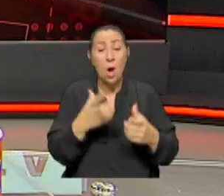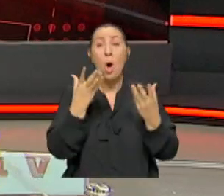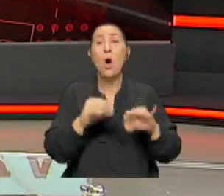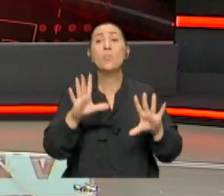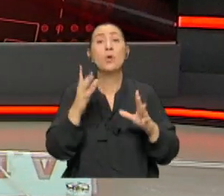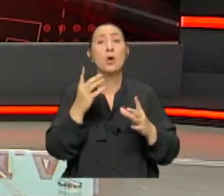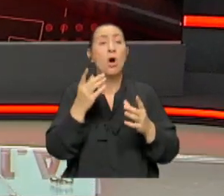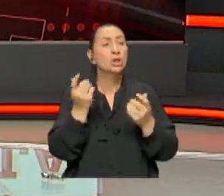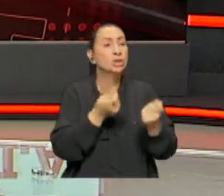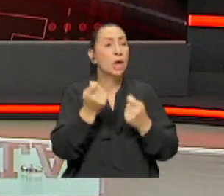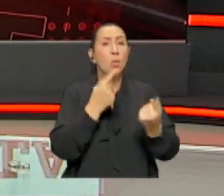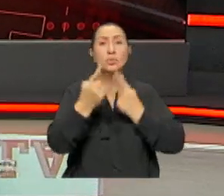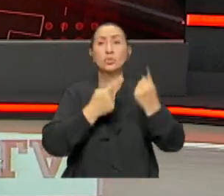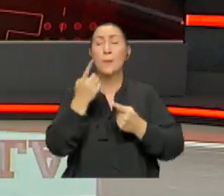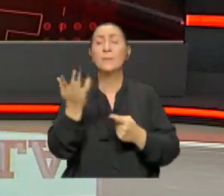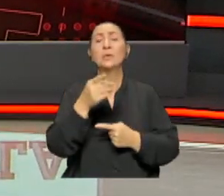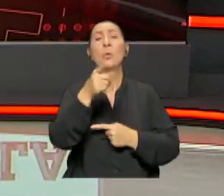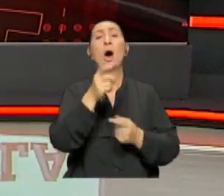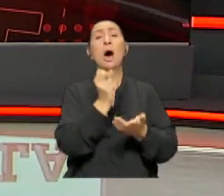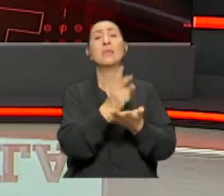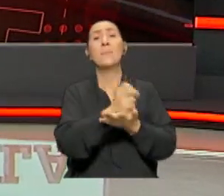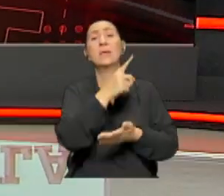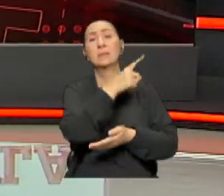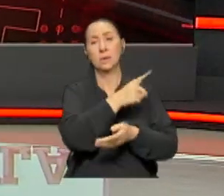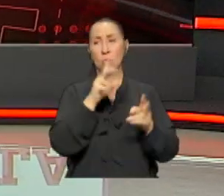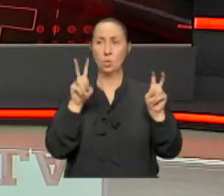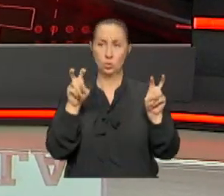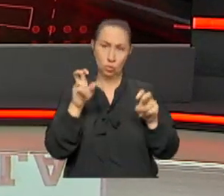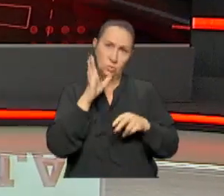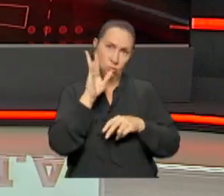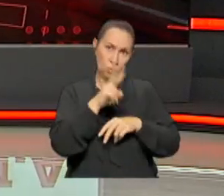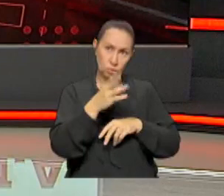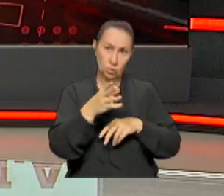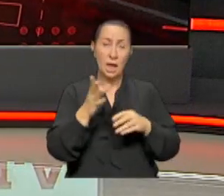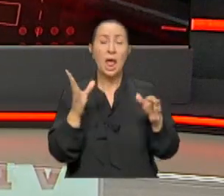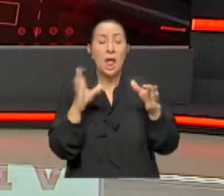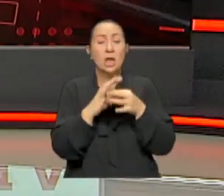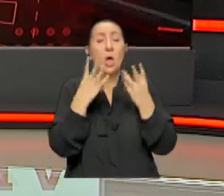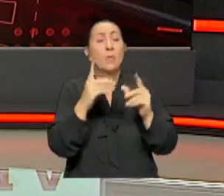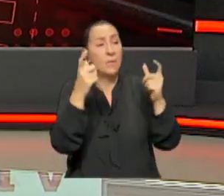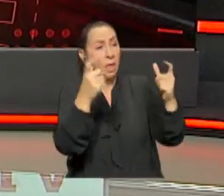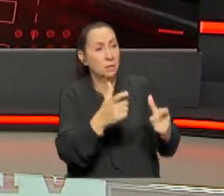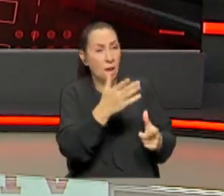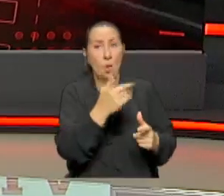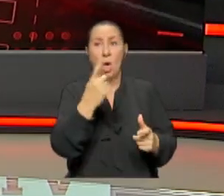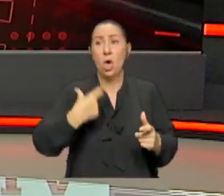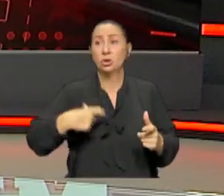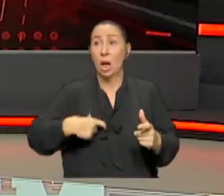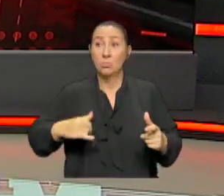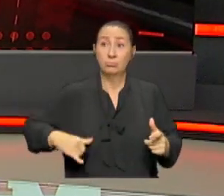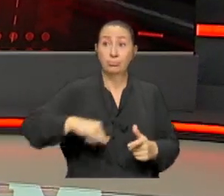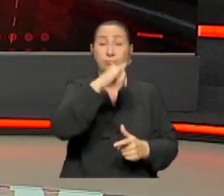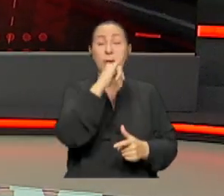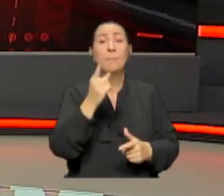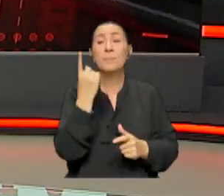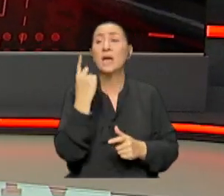olmayan şeylerden bahsediyor. Mesela şimdi bu Adıyaman konusu gördünüz. İlgili olmadığı bir yerde bir özel jetle. Birkaç